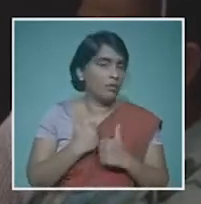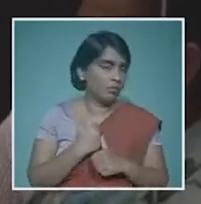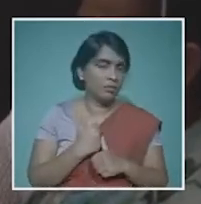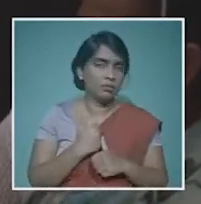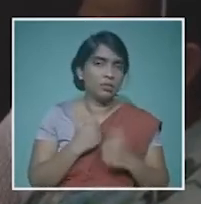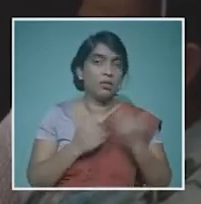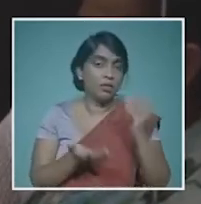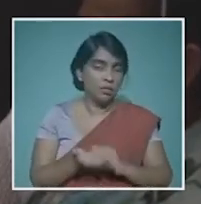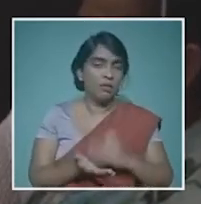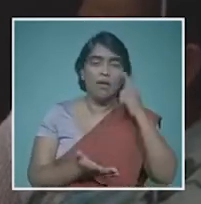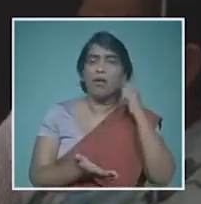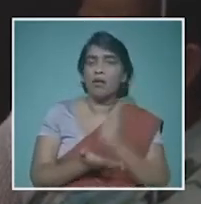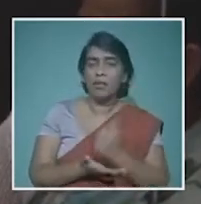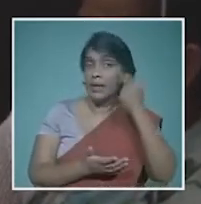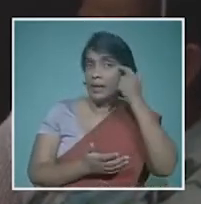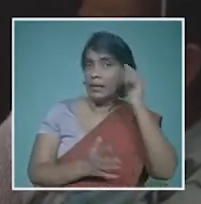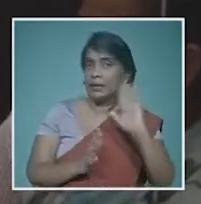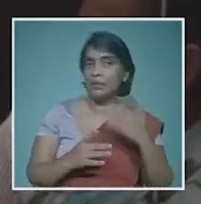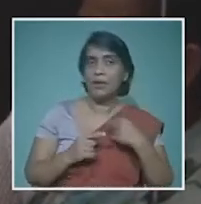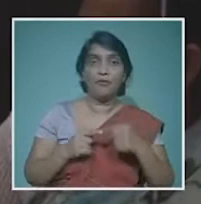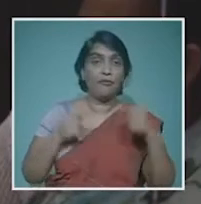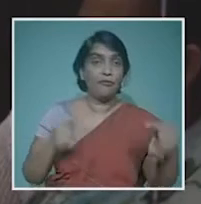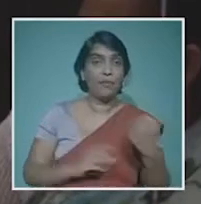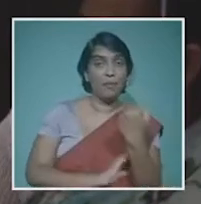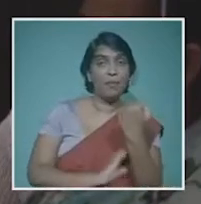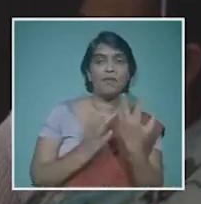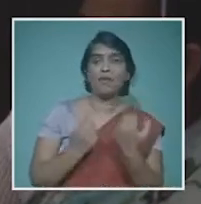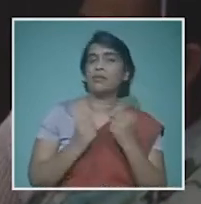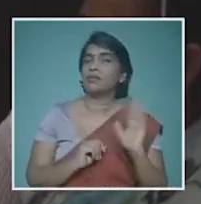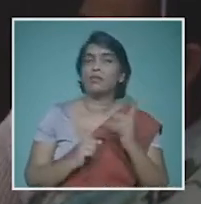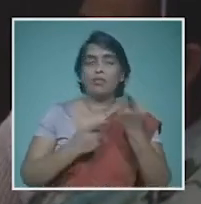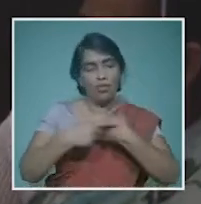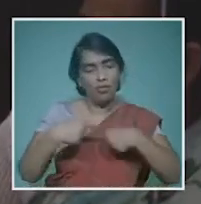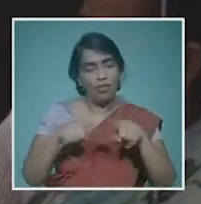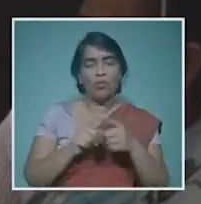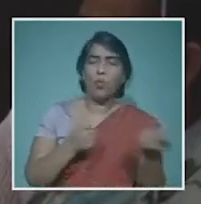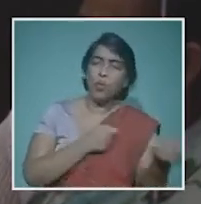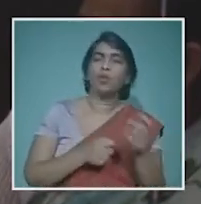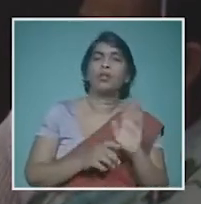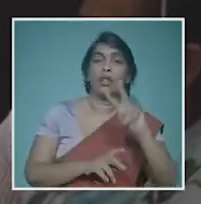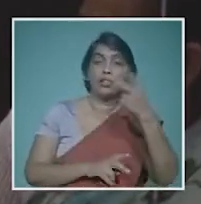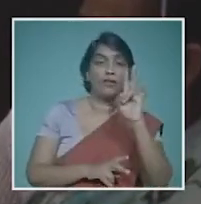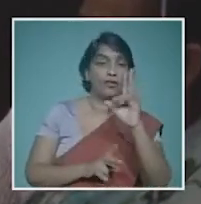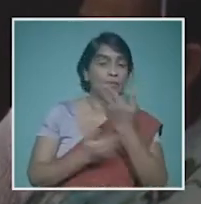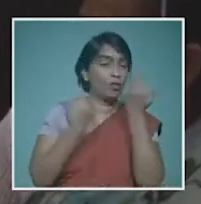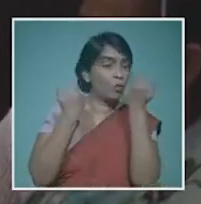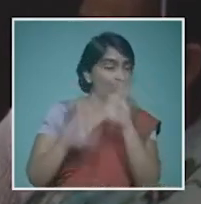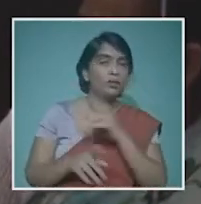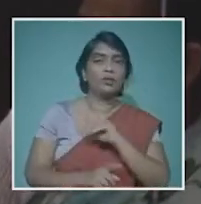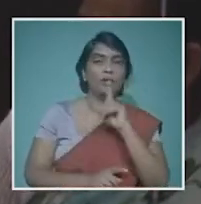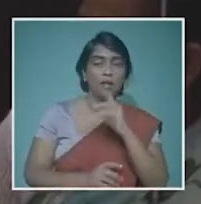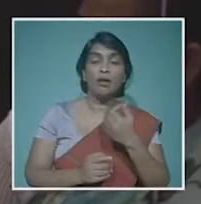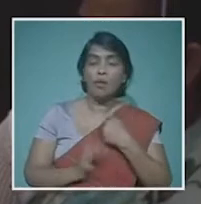තව අමාරු තැනකට. හිතන්න එපා අපි විපක්ෂය අපිට බලය අල්ල ගන්න පුළුවන් වෙයි කියලා නෑ. ඔක්කොටම උඩි ගන්න වෙනවා. 225 එපයි කියලා මහජනයා කිව්වේ.